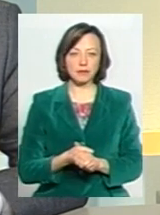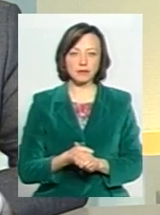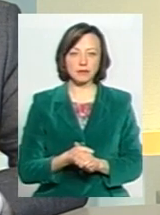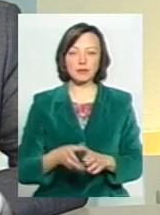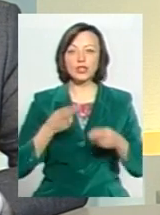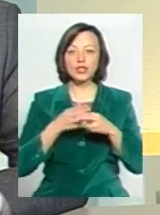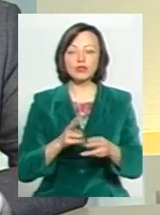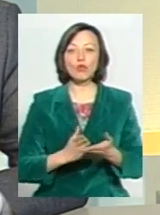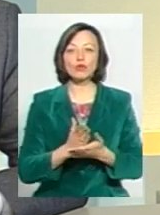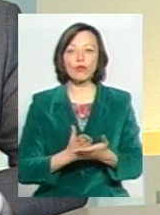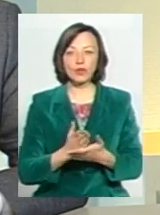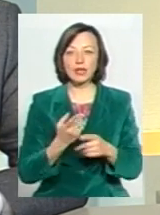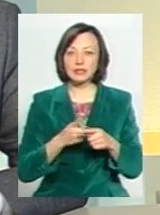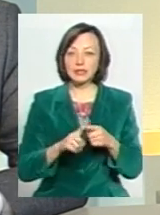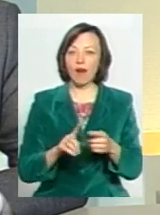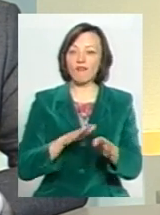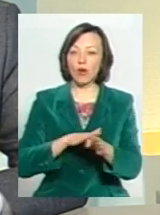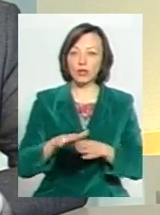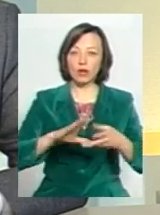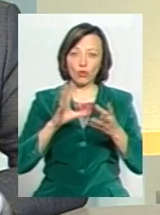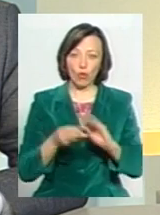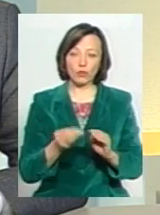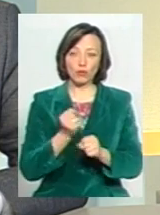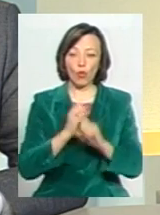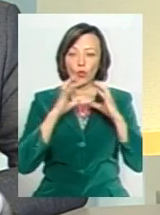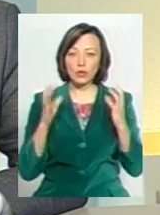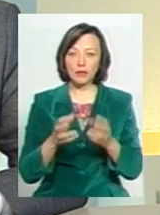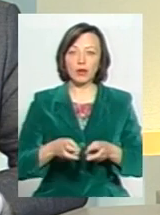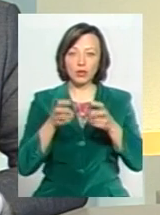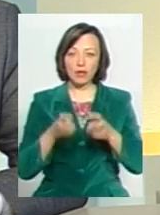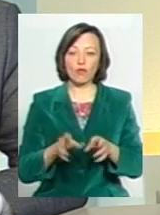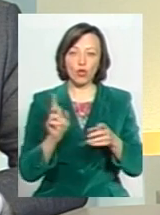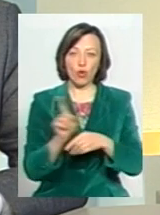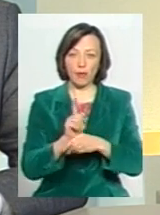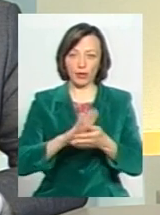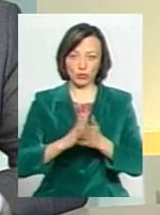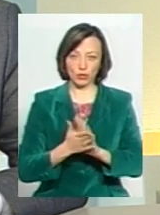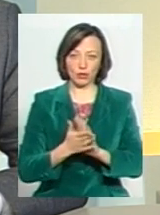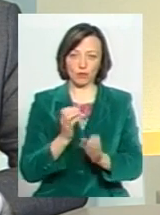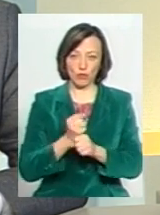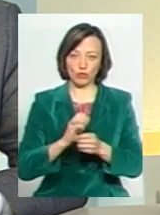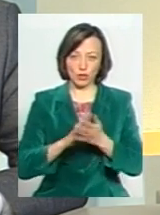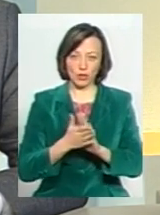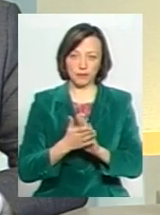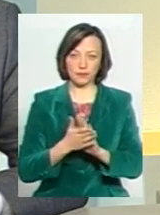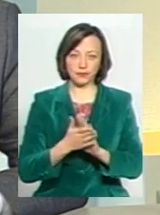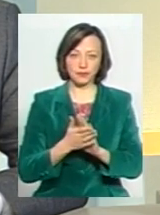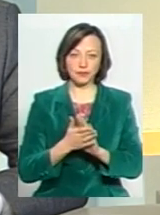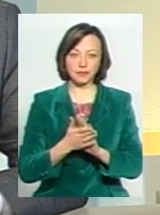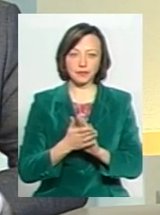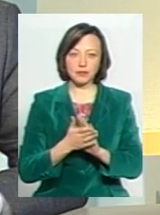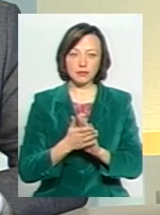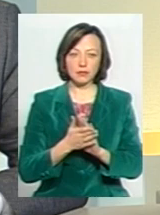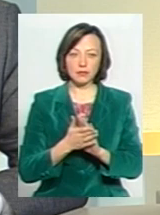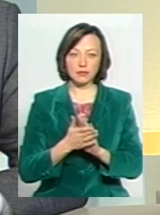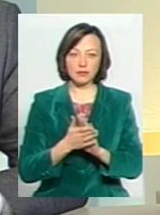Технічне обслуговування – це виконання комплексу робіт по утриманню ліфтів безпеки, нормальній роботі ліфта. Практична експлуатація